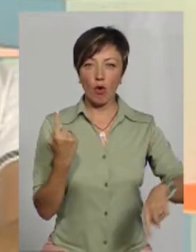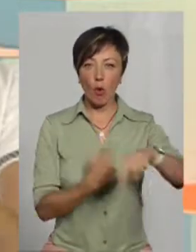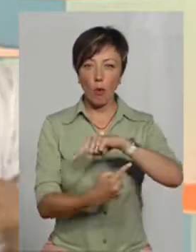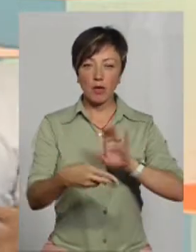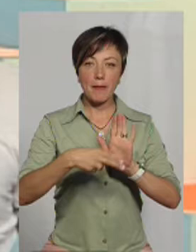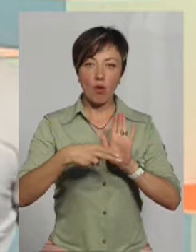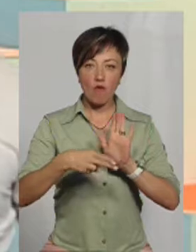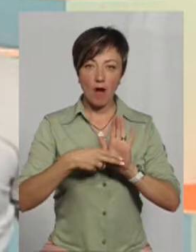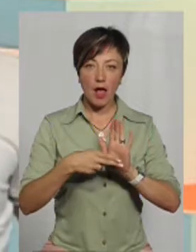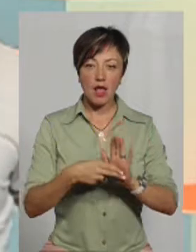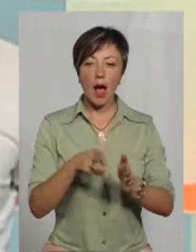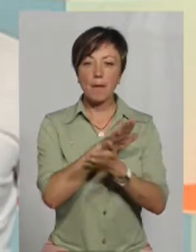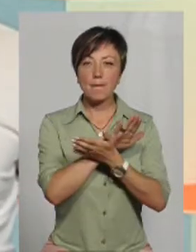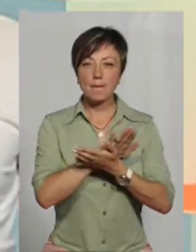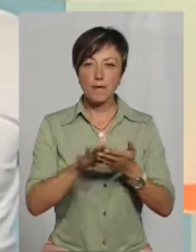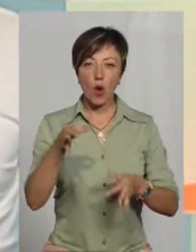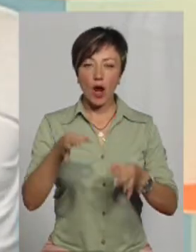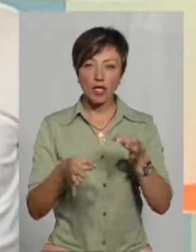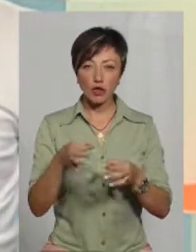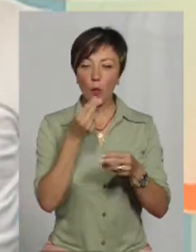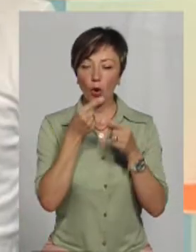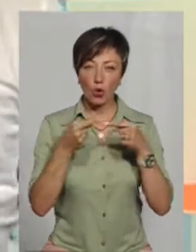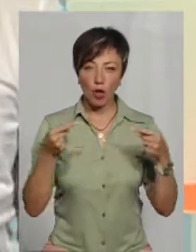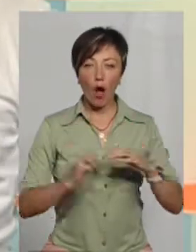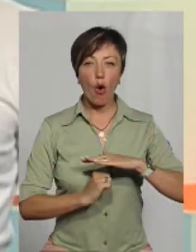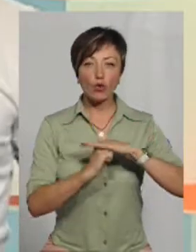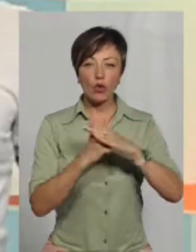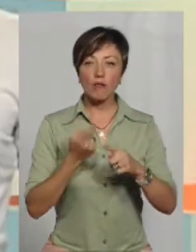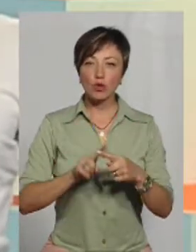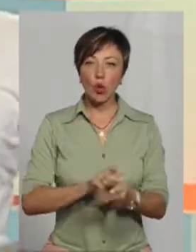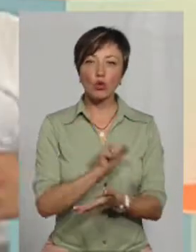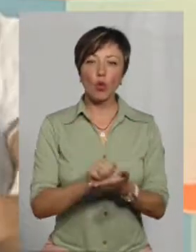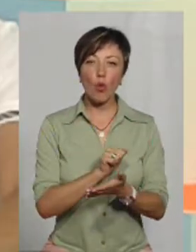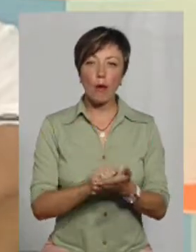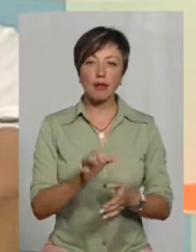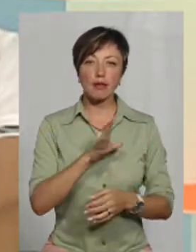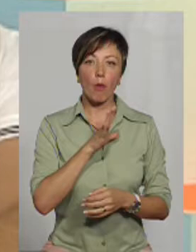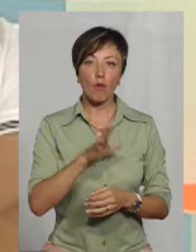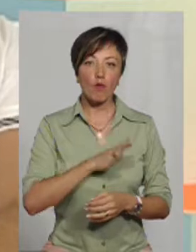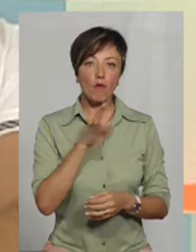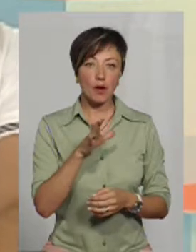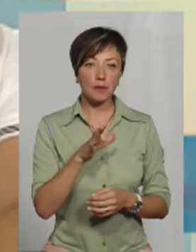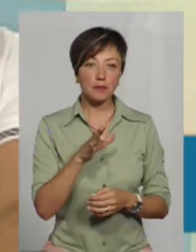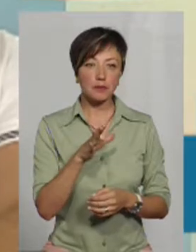та маркування органічної продукції. Ну, основою цього документа, так сказати, був, певно, що